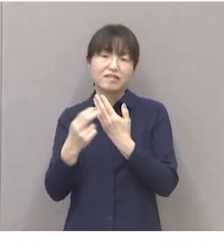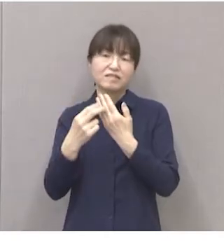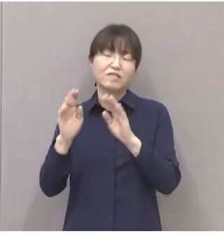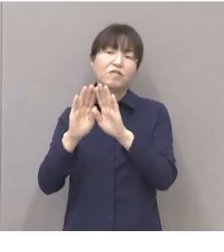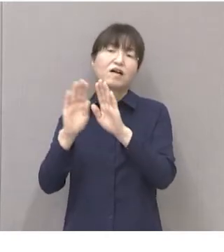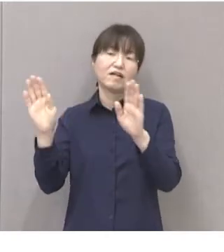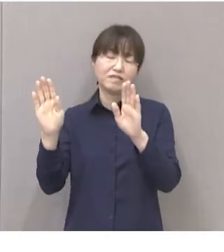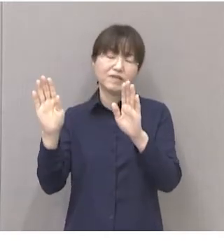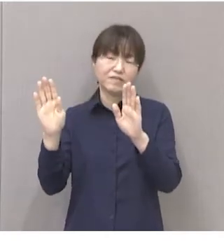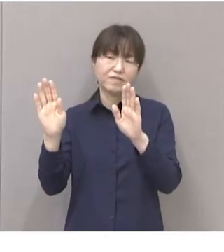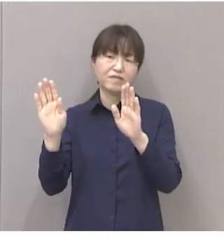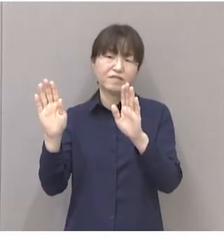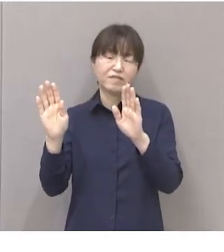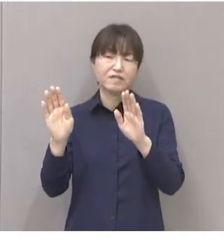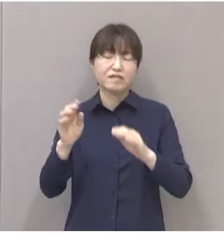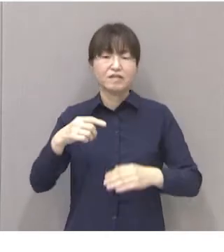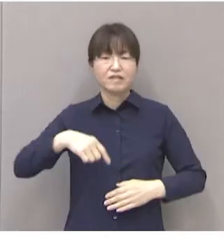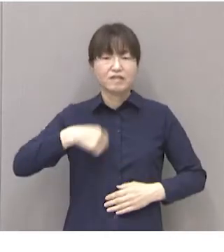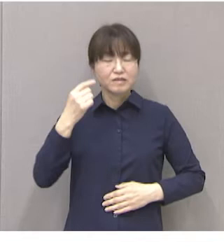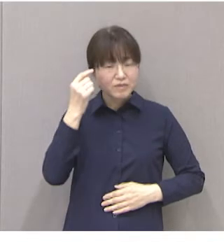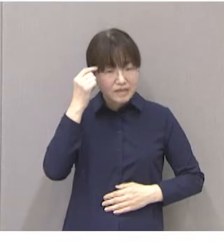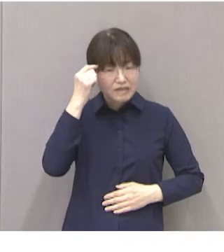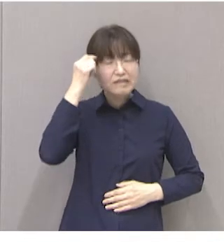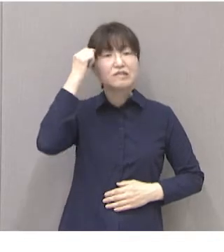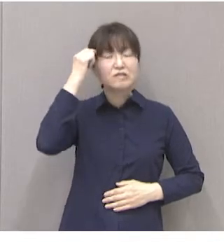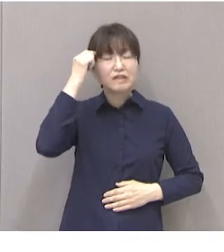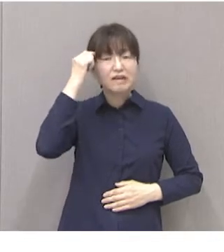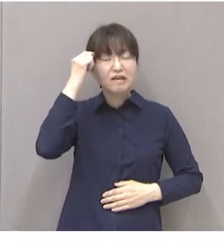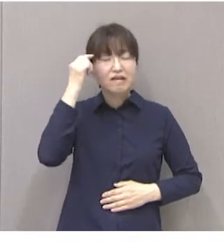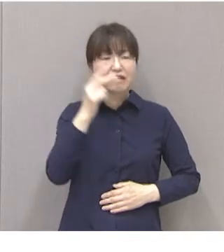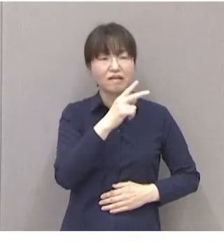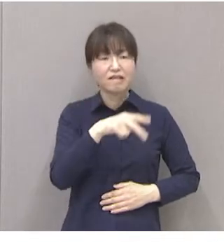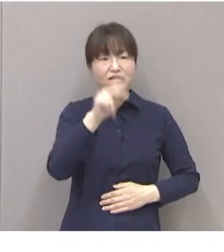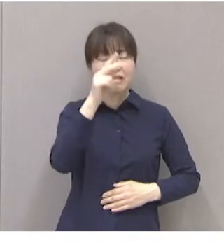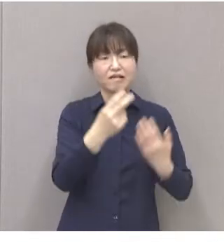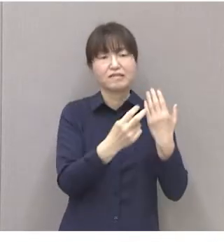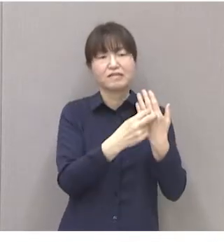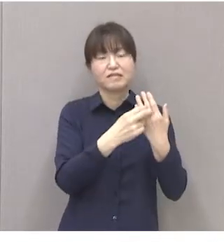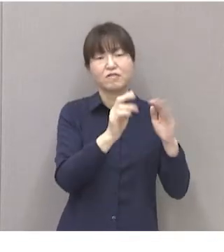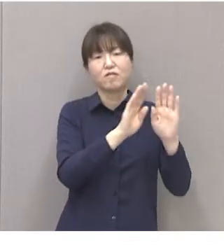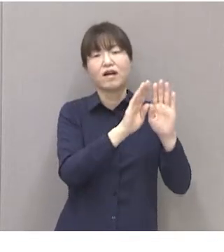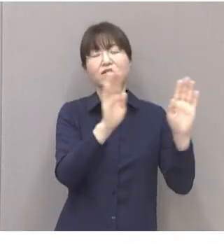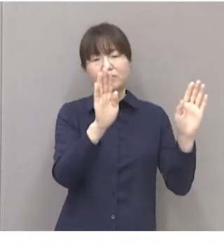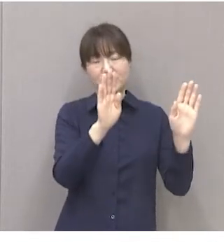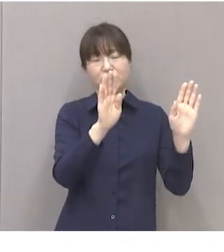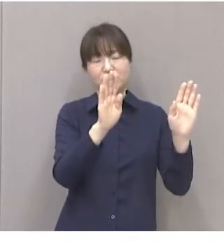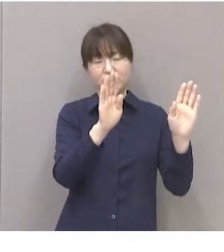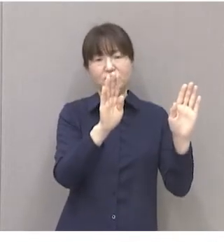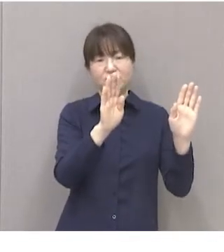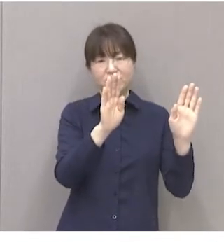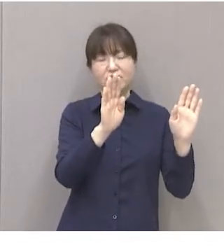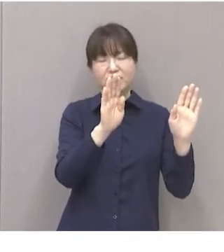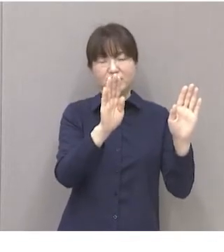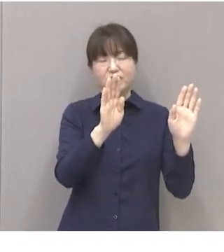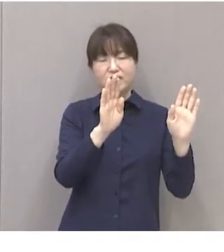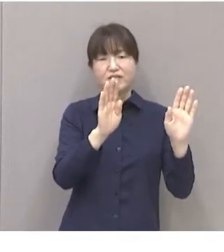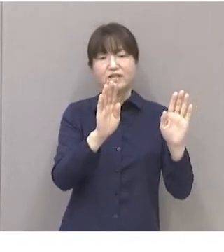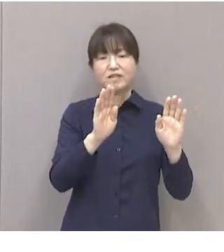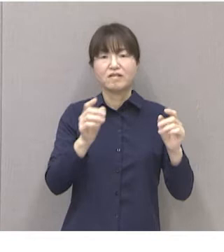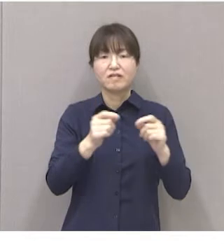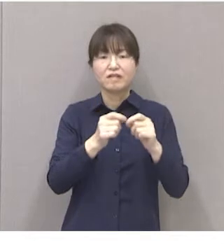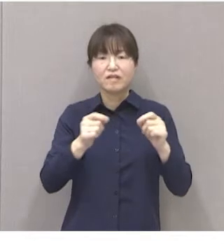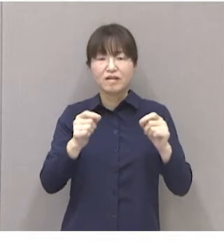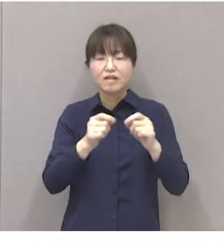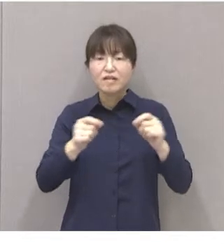始めた場合と実際にも自分で少女があってそれでまああの玩具がんの診断がついて治療した場合には